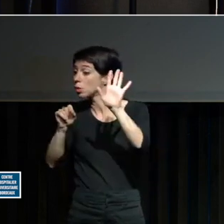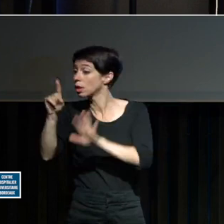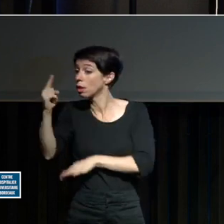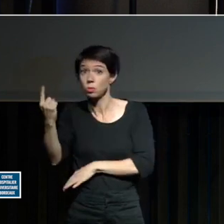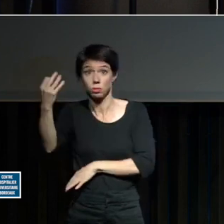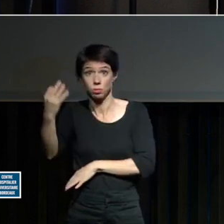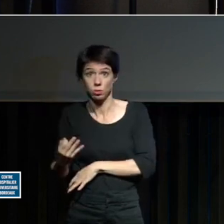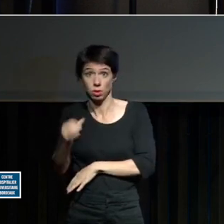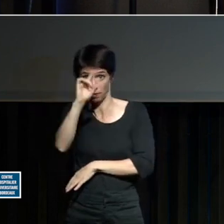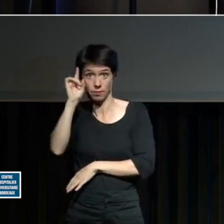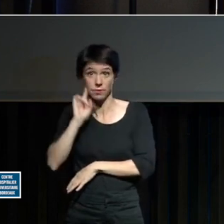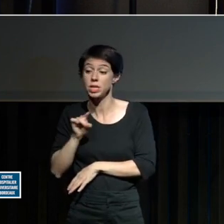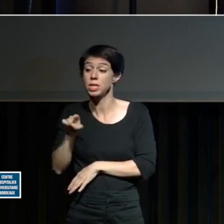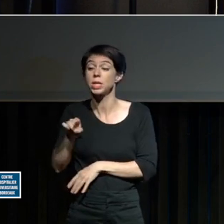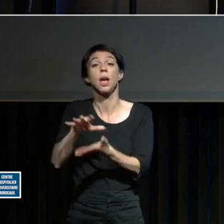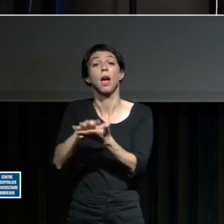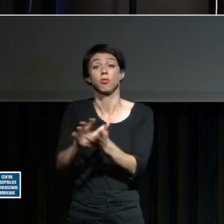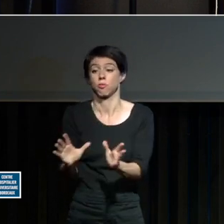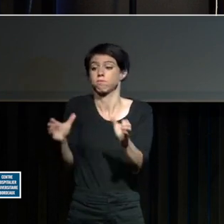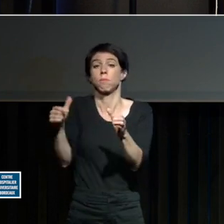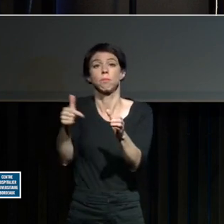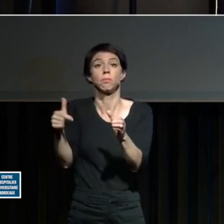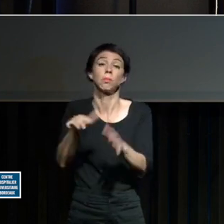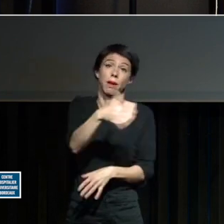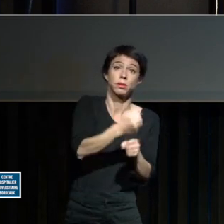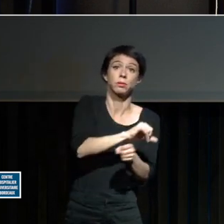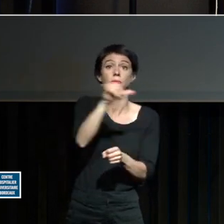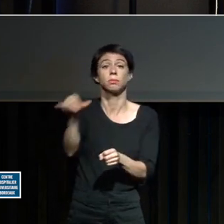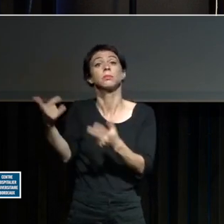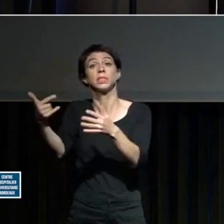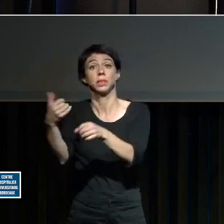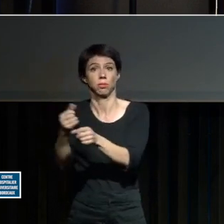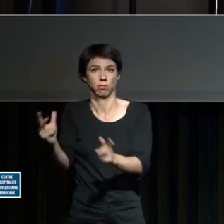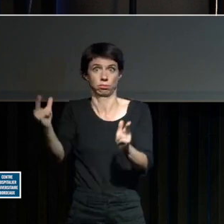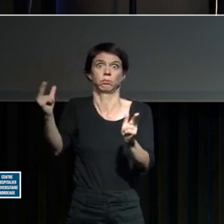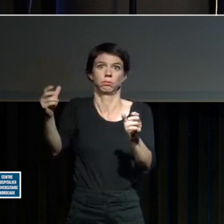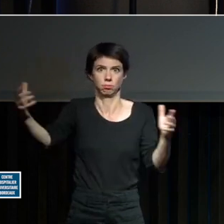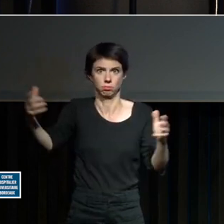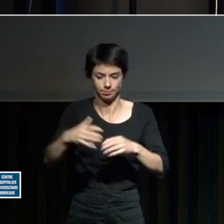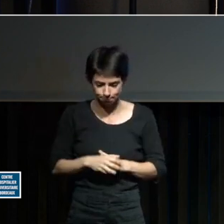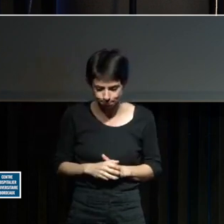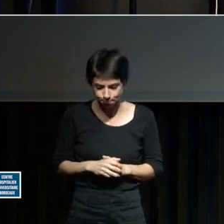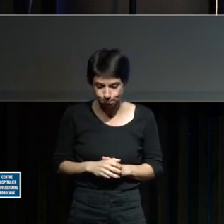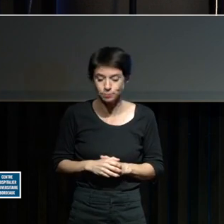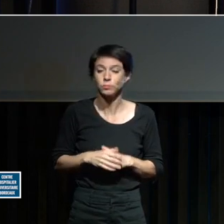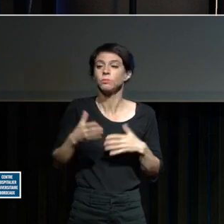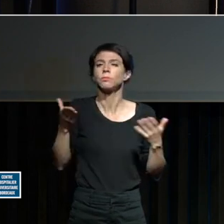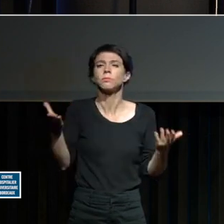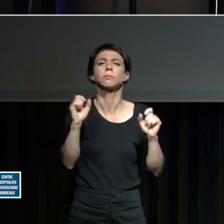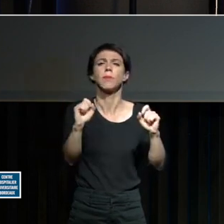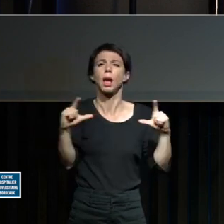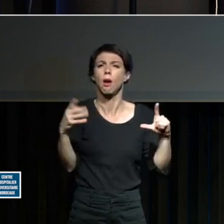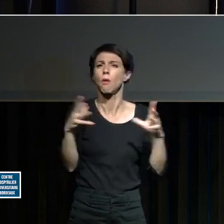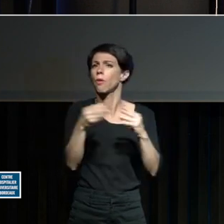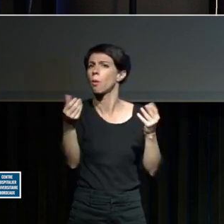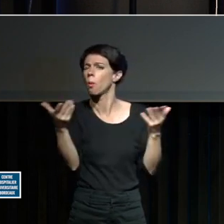la catégorie 15-17 ans. Alors, concernant les types d'écrans et leur usage, il existe